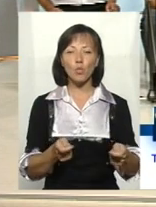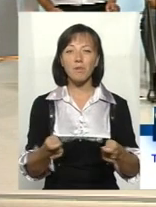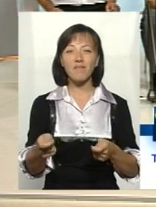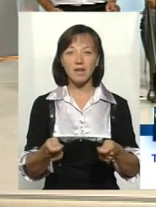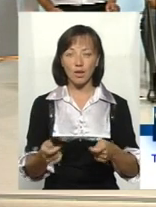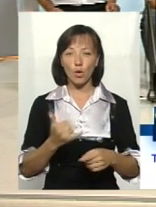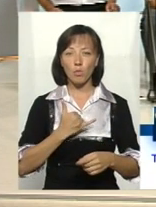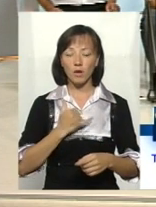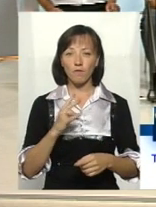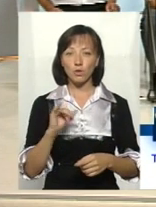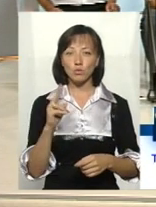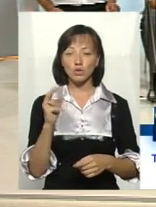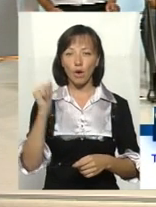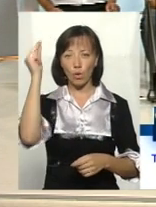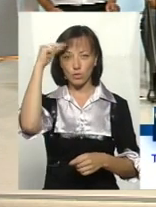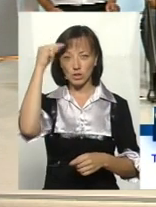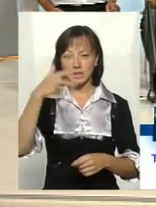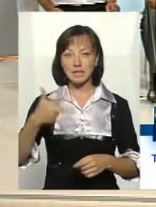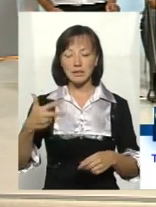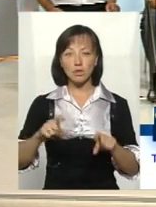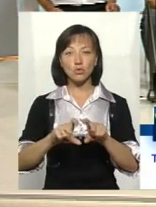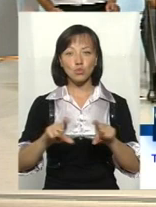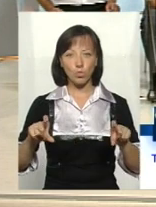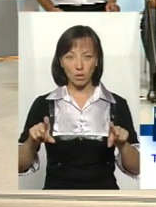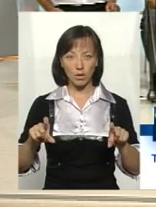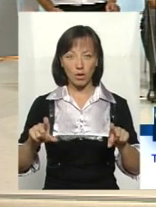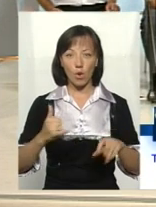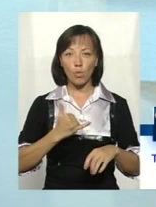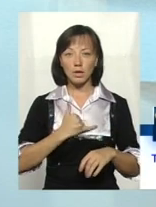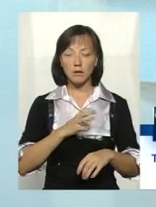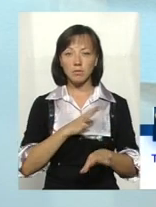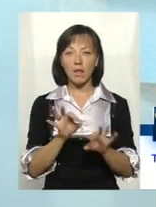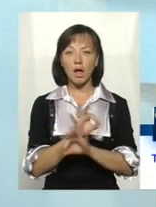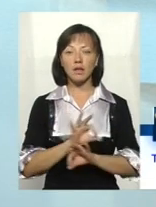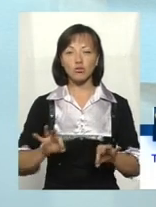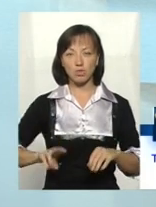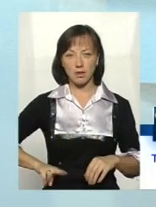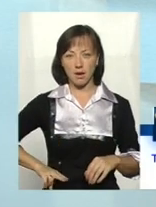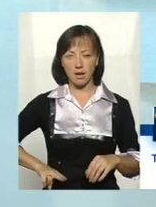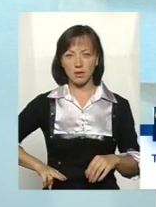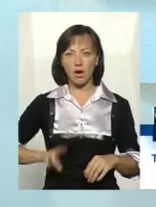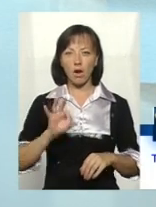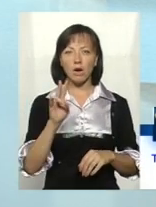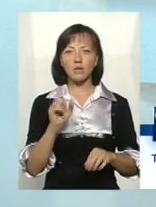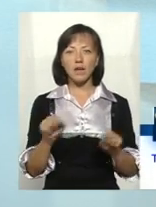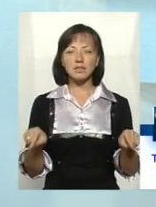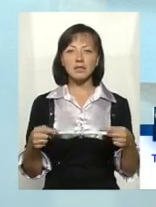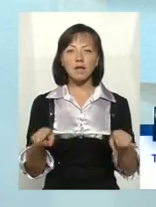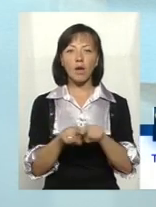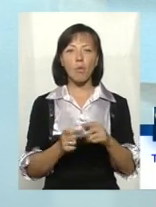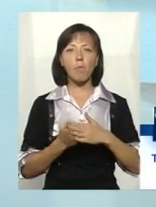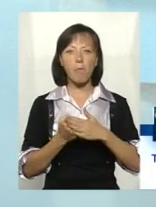У мене внучка училась в 30-й школі. У нас був отличний директор. Она создала такую